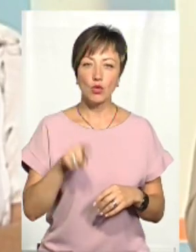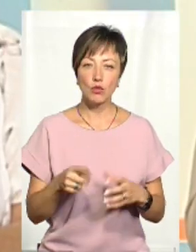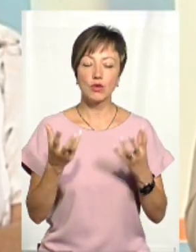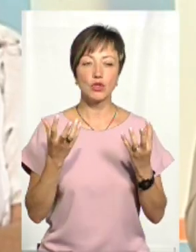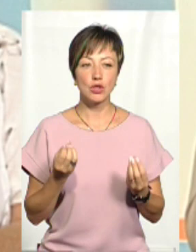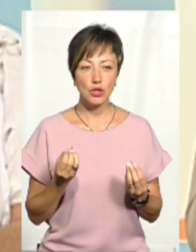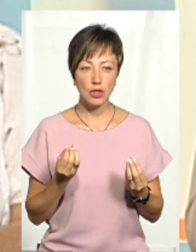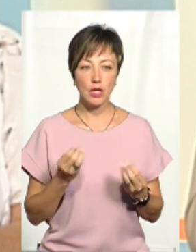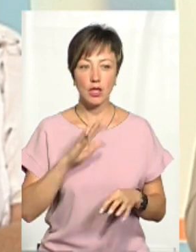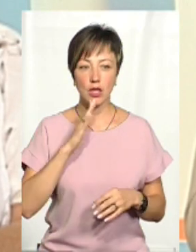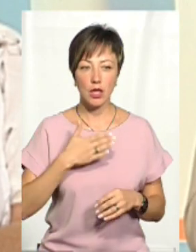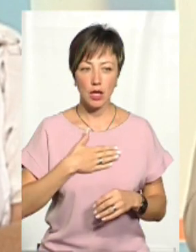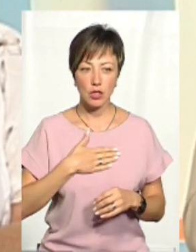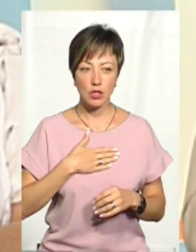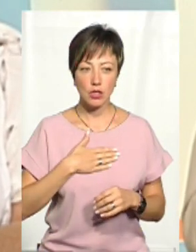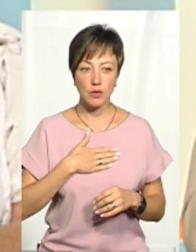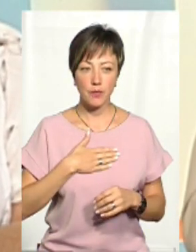ще наше